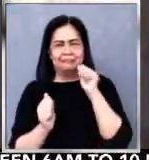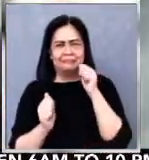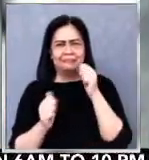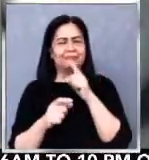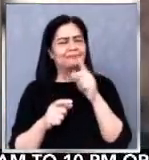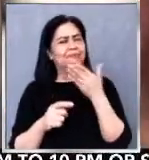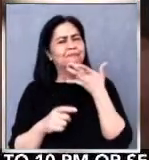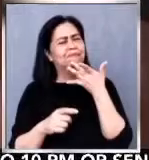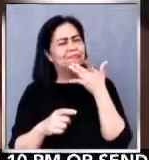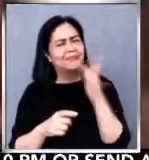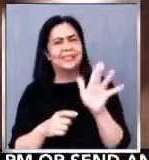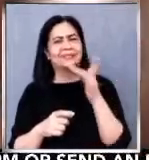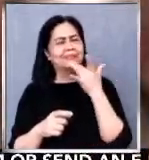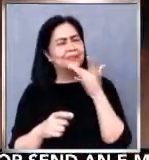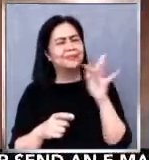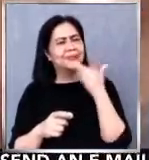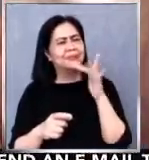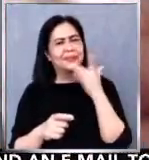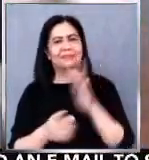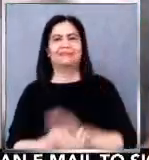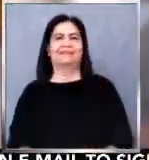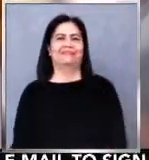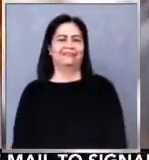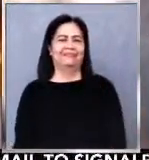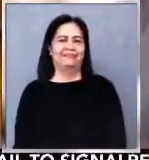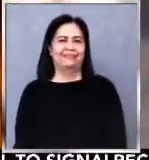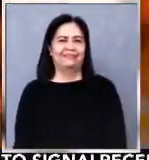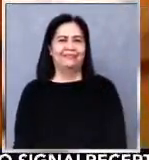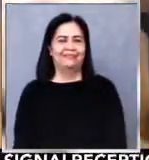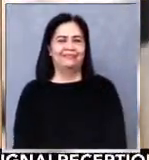sarap. Sarap.